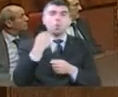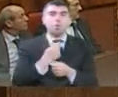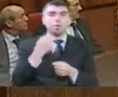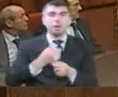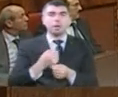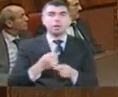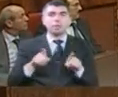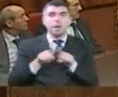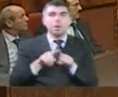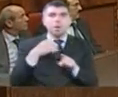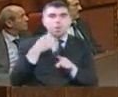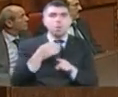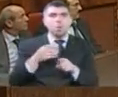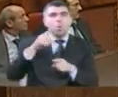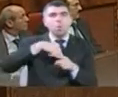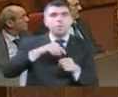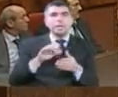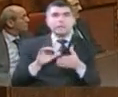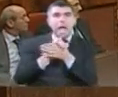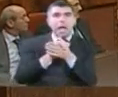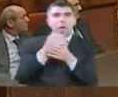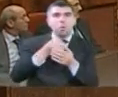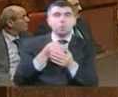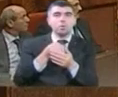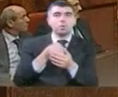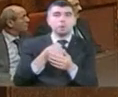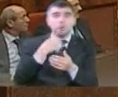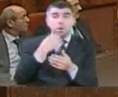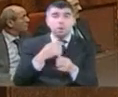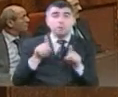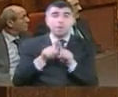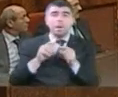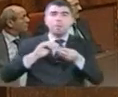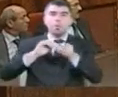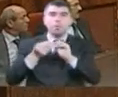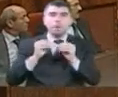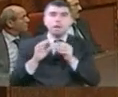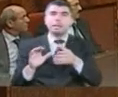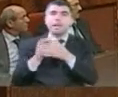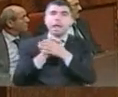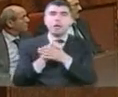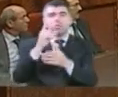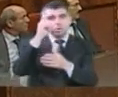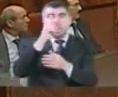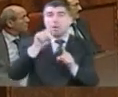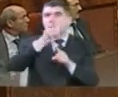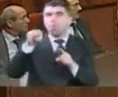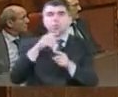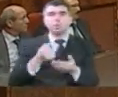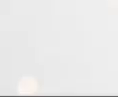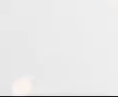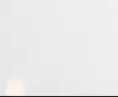الحكومه ماخش يجي يطلب من الاخرين يتعاونوا معه وي كنكم بعض المشاكل بحال هذ ما تناش تكون حتى شي نتيجه